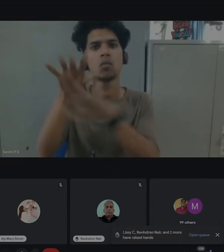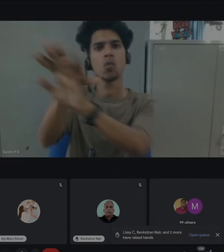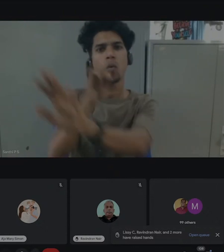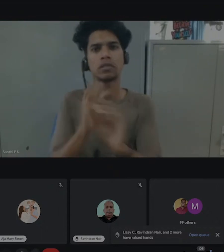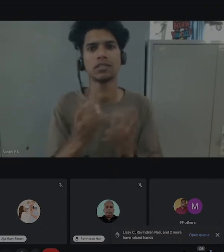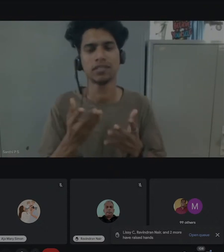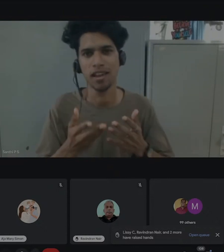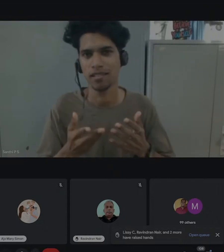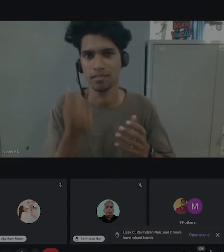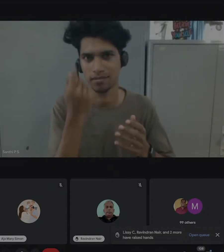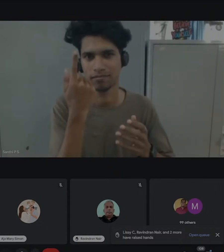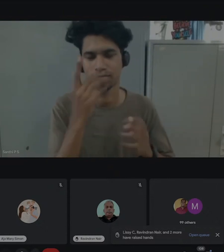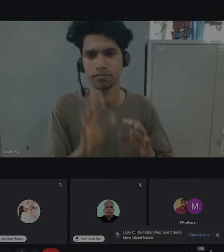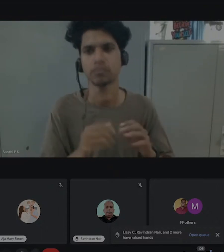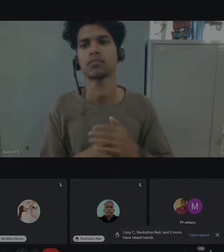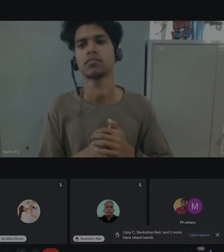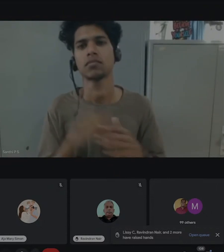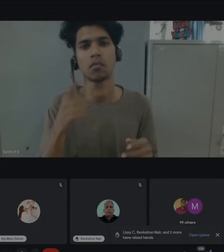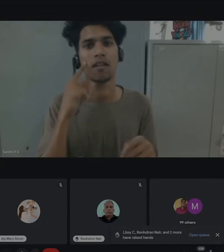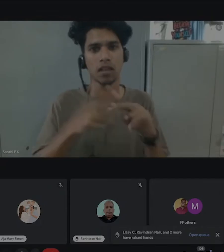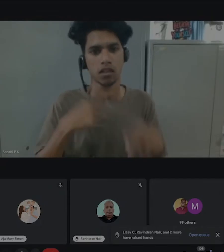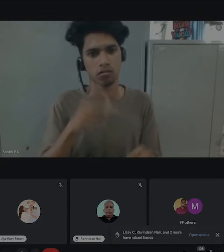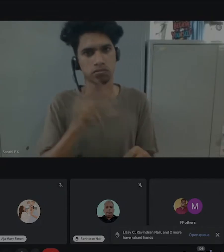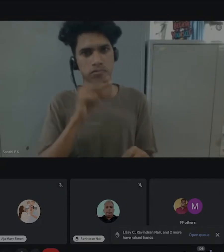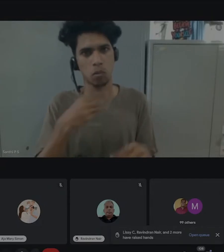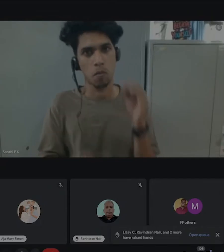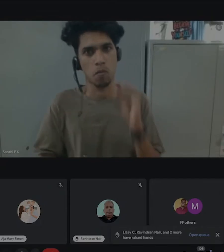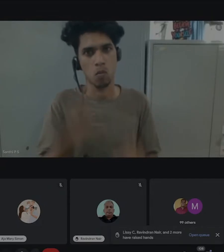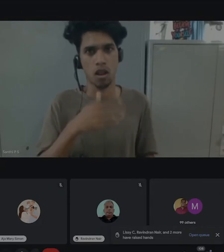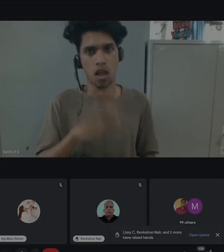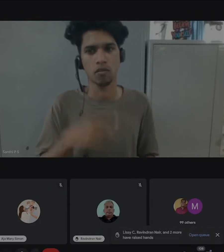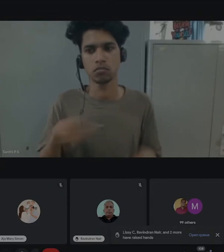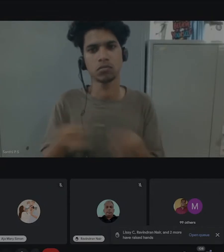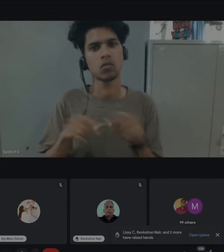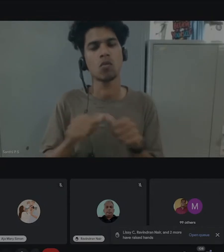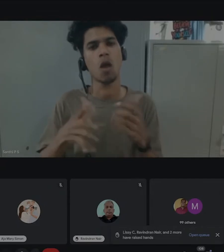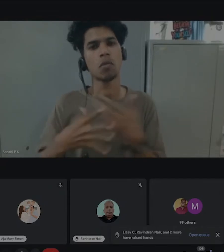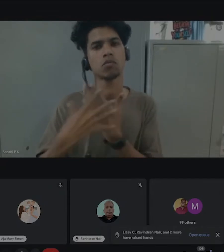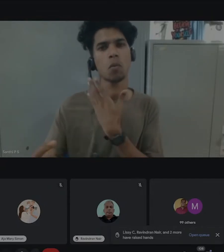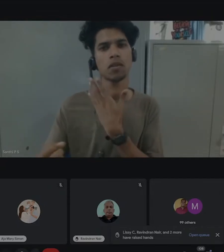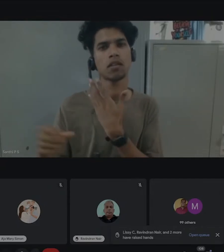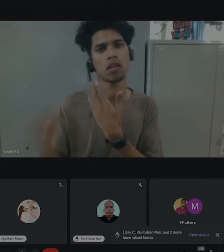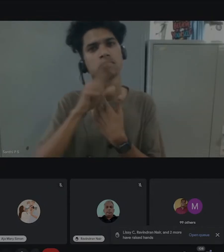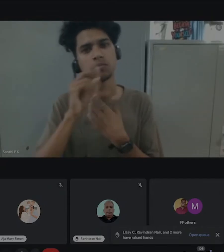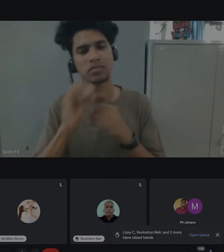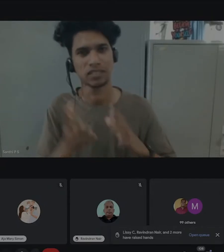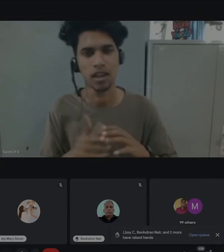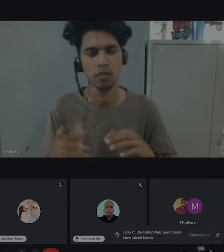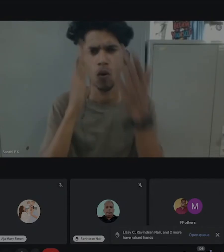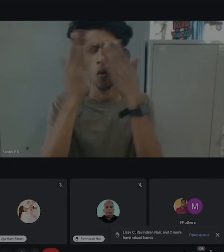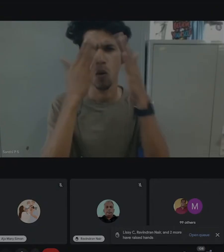ഇനി നമ്മളാണ് കൂടുതൽ സംസാരിക്കുന്നതെങ്കിൽ നമ്മളെ പോലെ സംസാരിക്കും. ഇനി ഓട്ടിസം എന്നുള്ള ഈ ഒരു